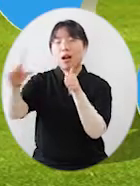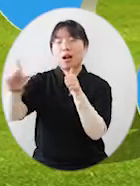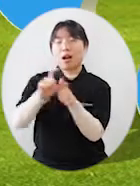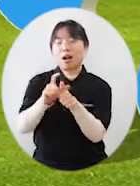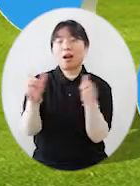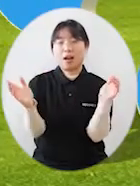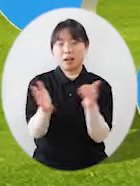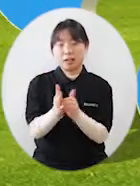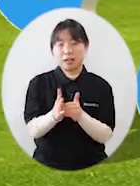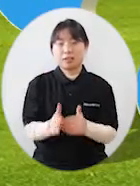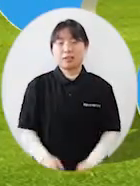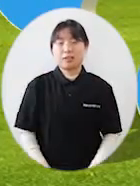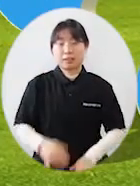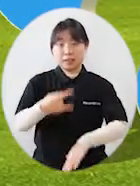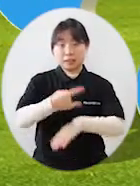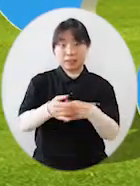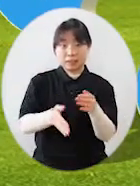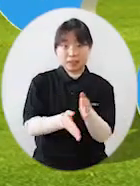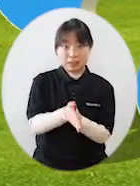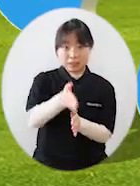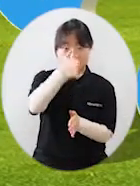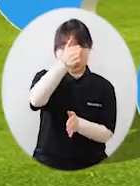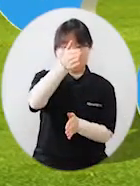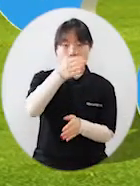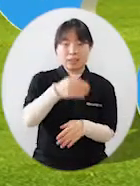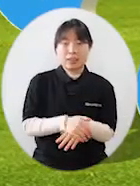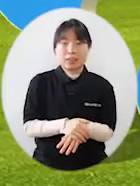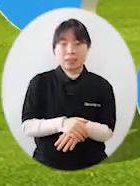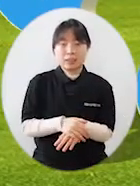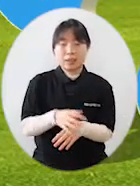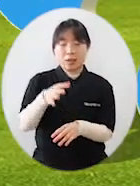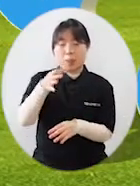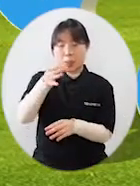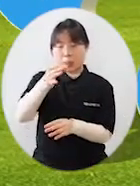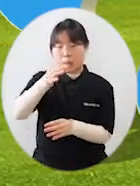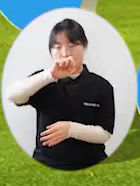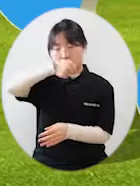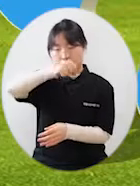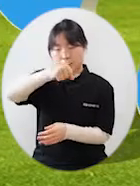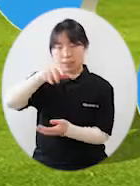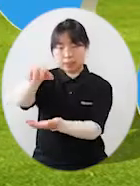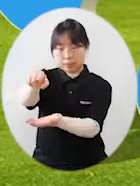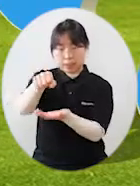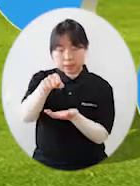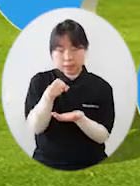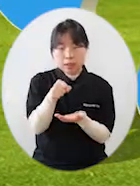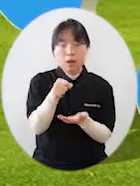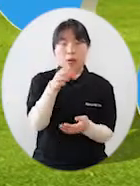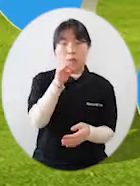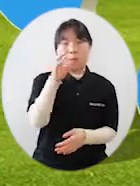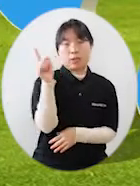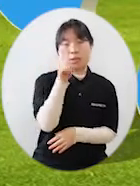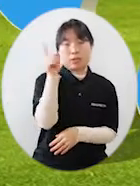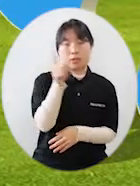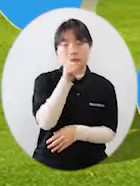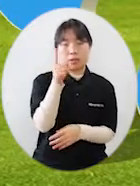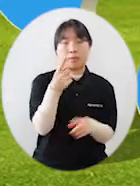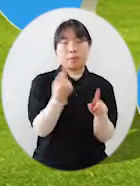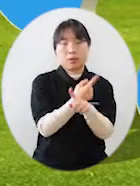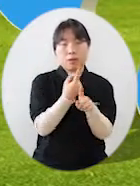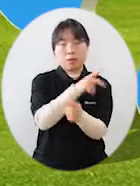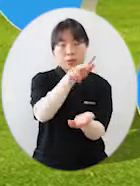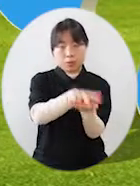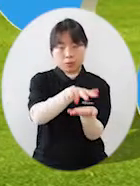선정됐습니다. 특히 의왕 씨는 공기업의 안정적인 재정 확보를 목표로 요금 현실화를 위한 관련 조례